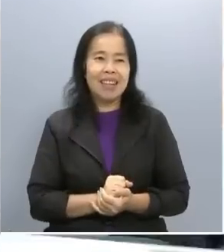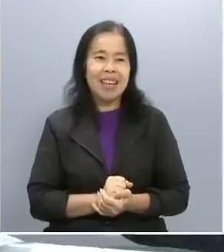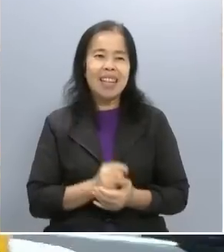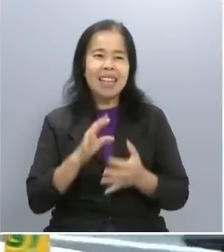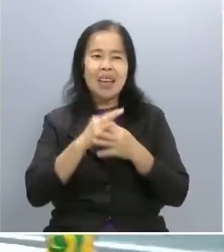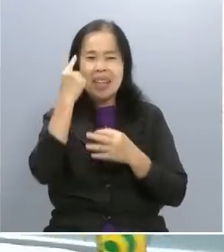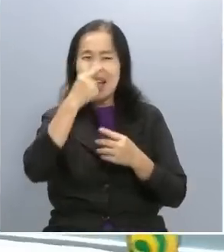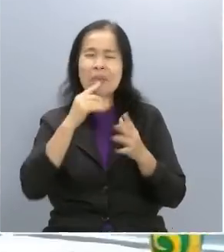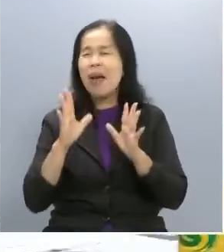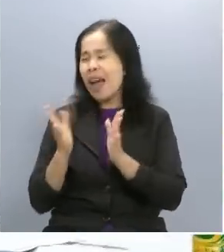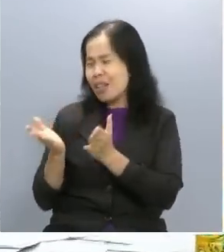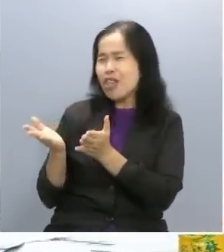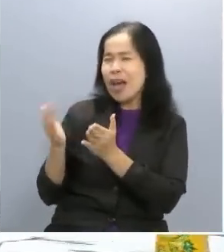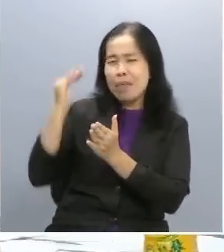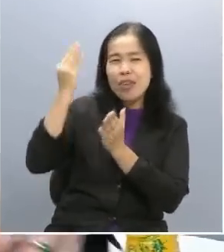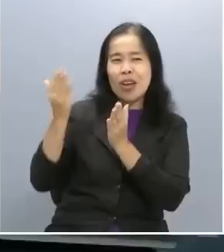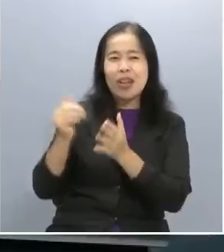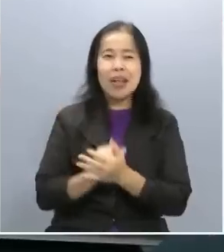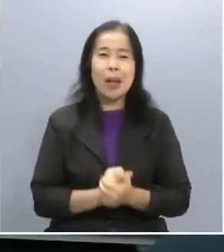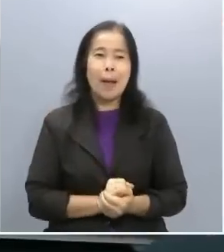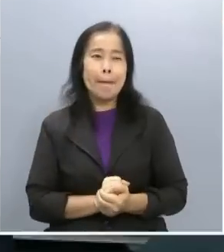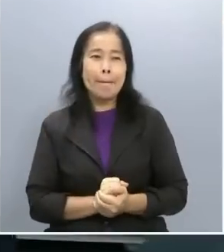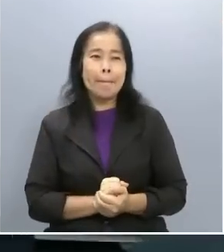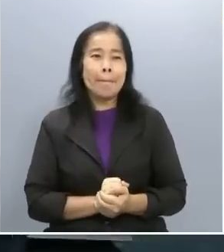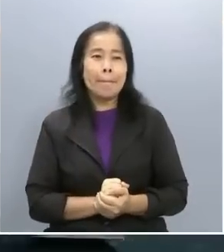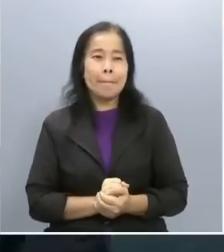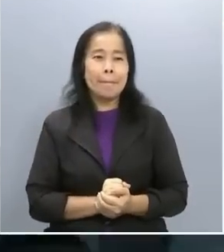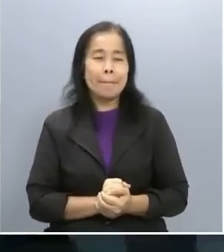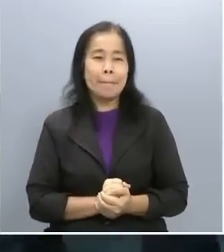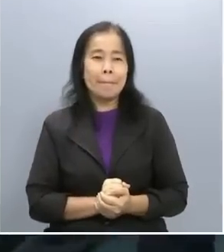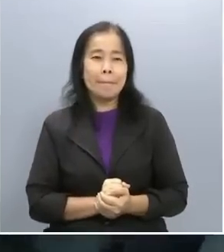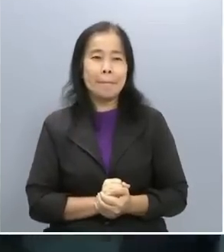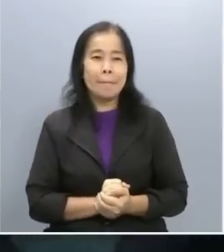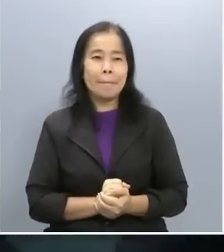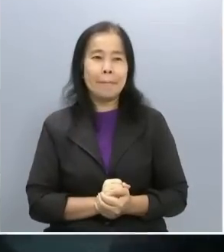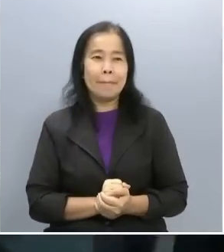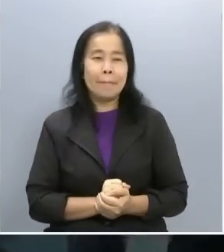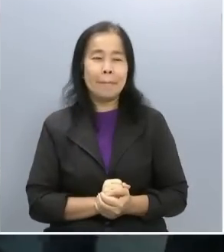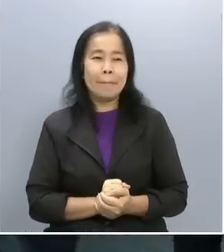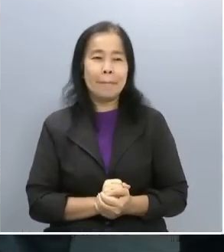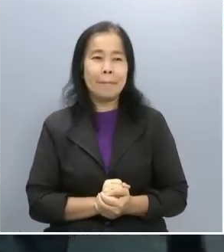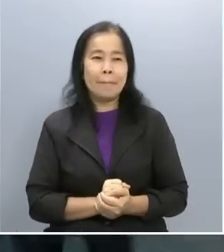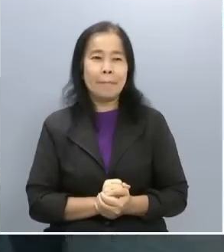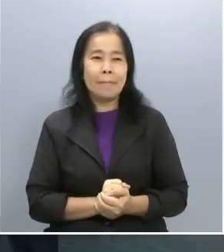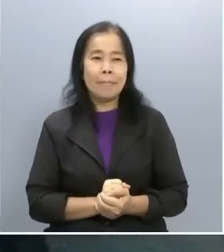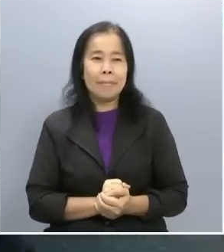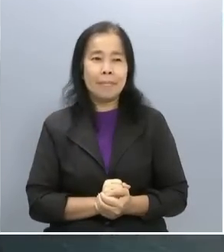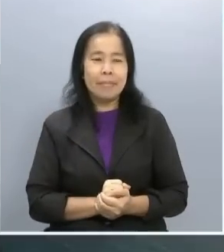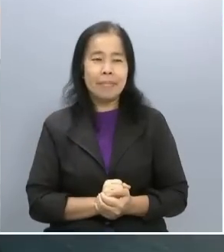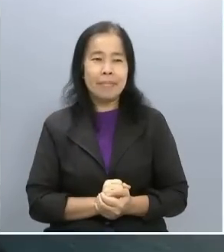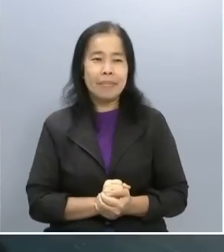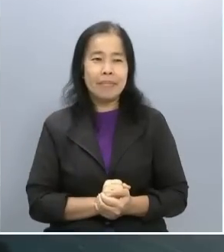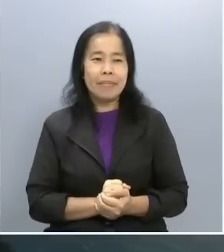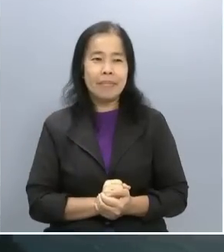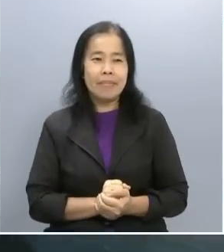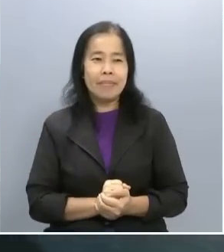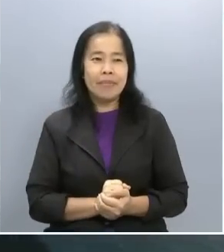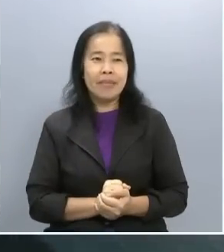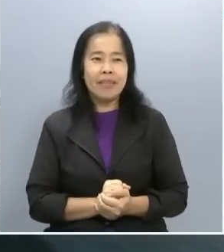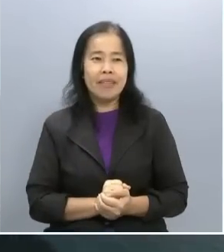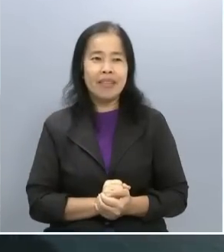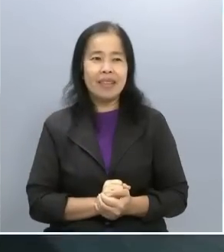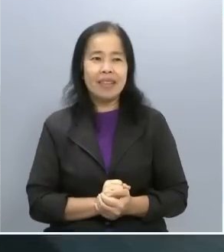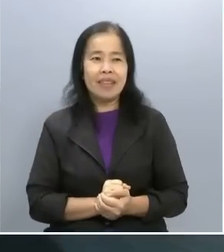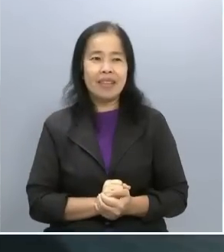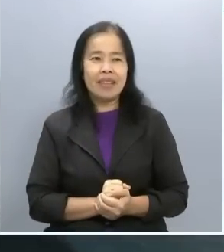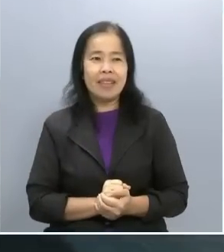ริง พี่ยุทธ น้องไปตัวแทนพี่ค่ะ พี่ยุทธ ไม่เต้นผมเดินแล้วนะถ้างั้น เพลงต้องมา เพลงที่เขาชอบ น้องตรงกลาง